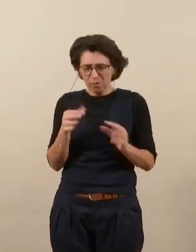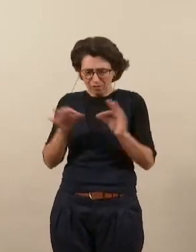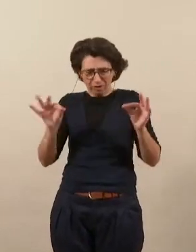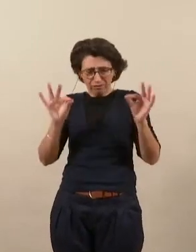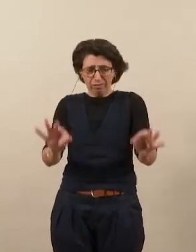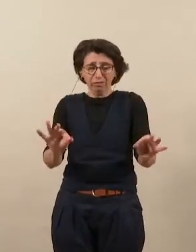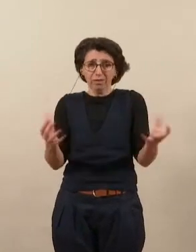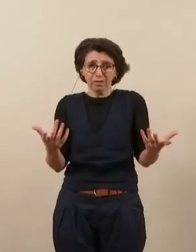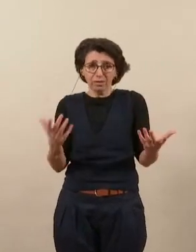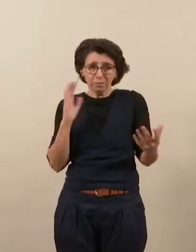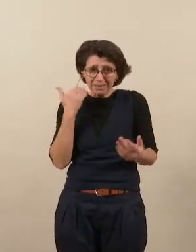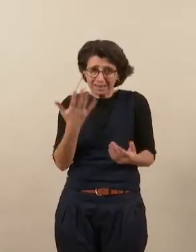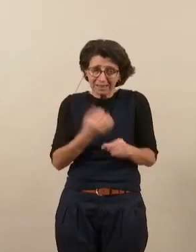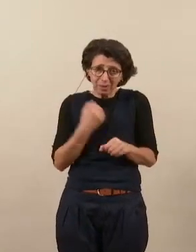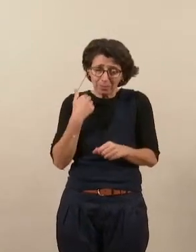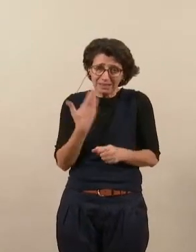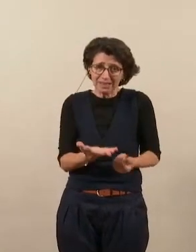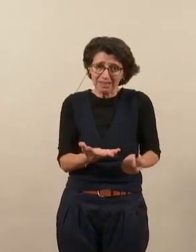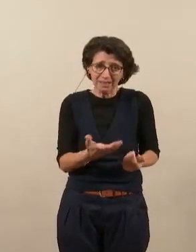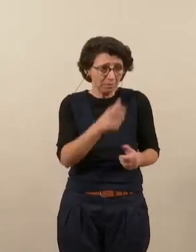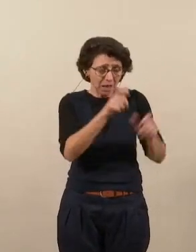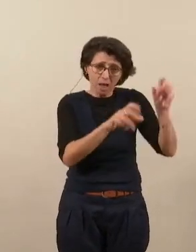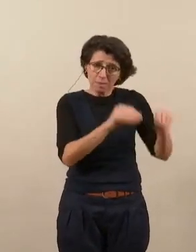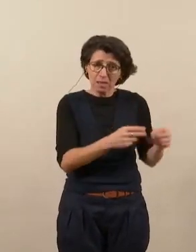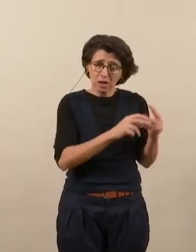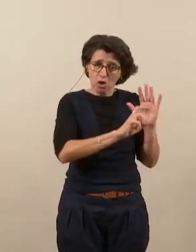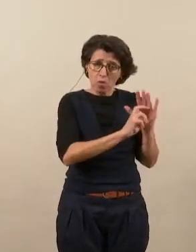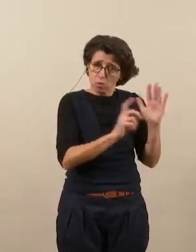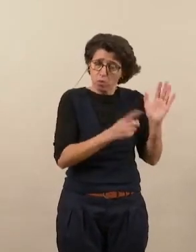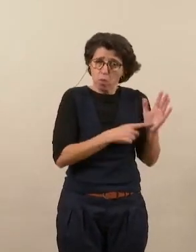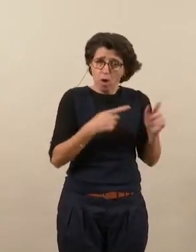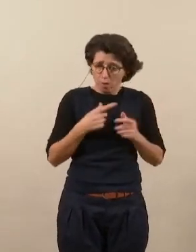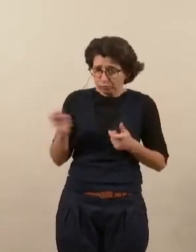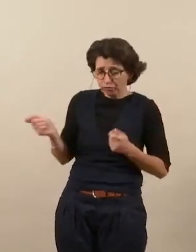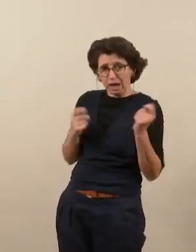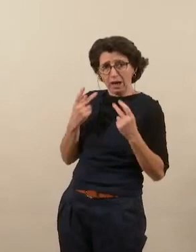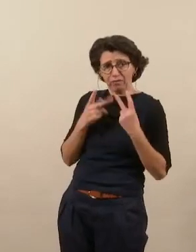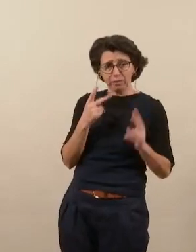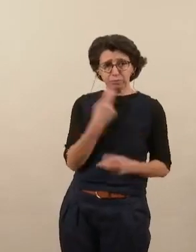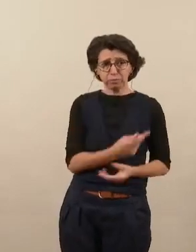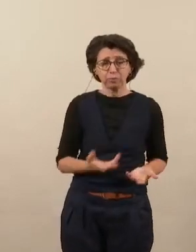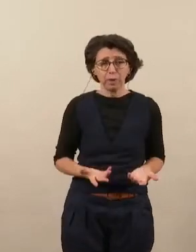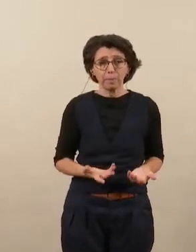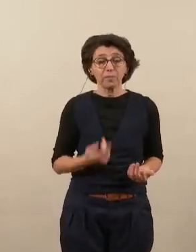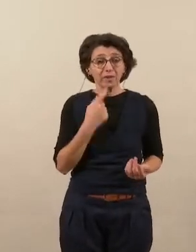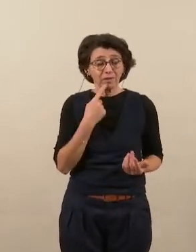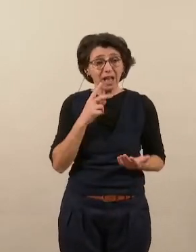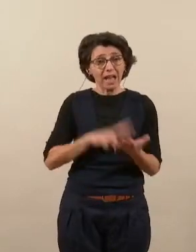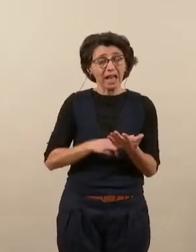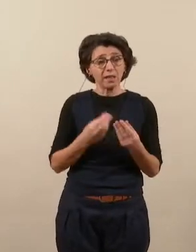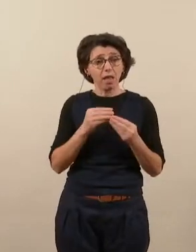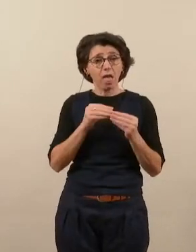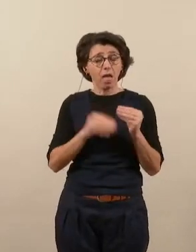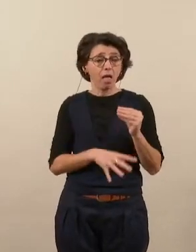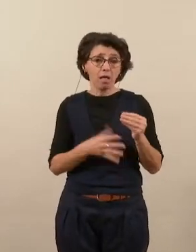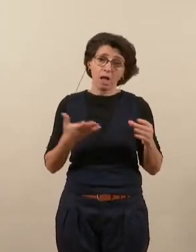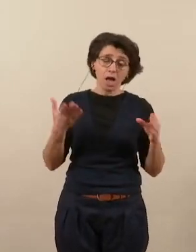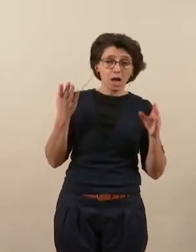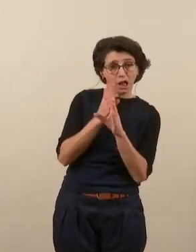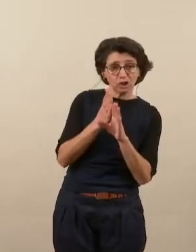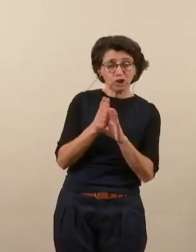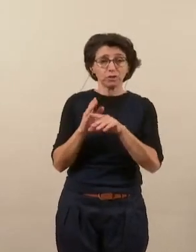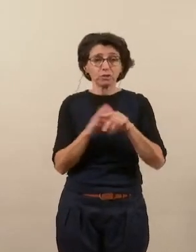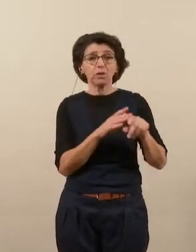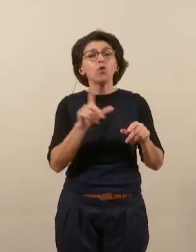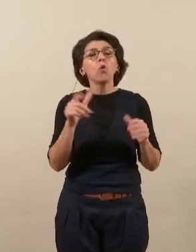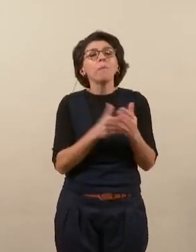rien d'autre. Donc, quand même, il ne faut pas occulter la réalité. 2023, ça peut être vos réunions en